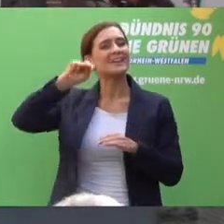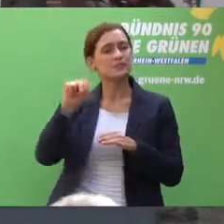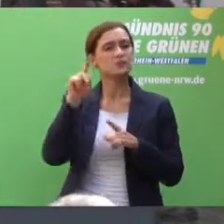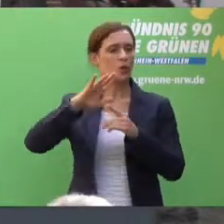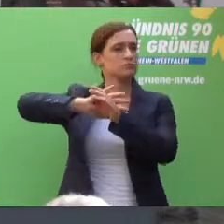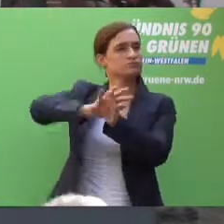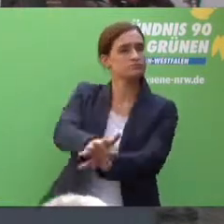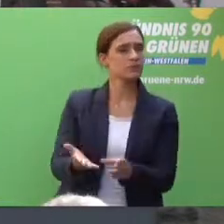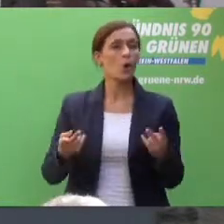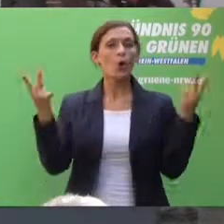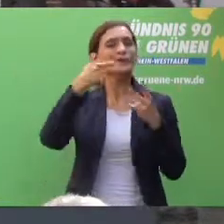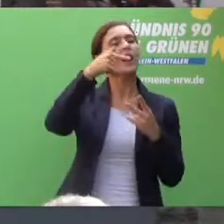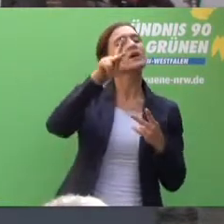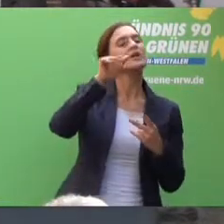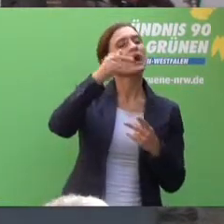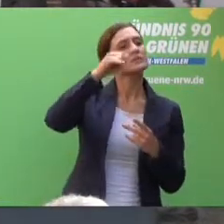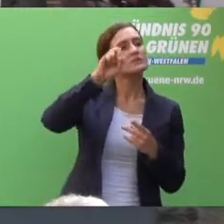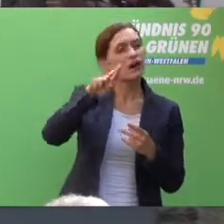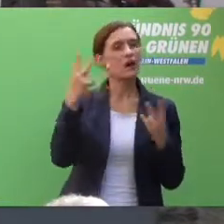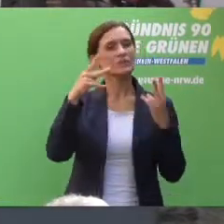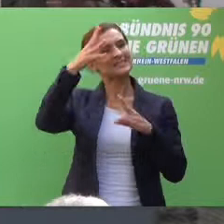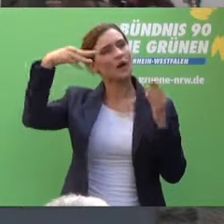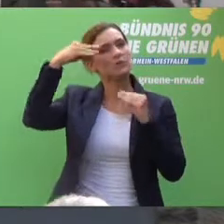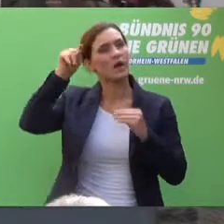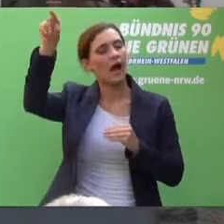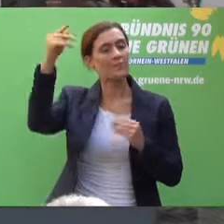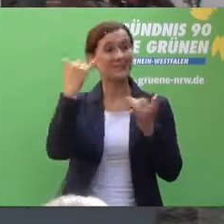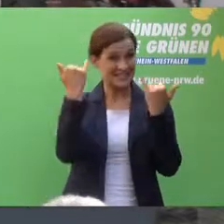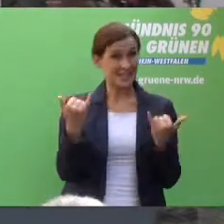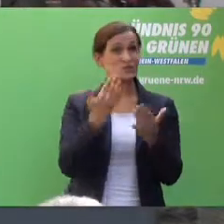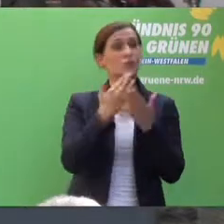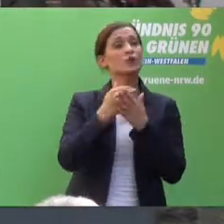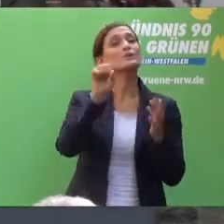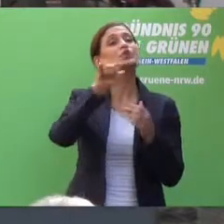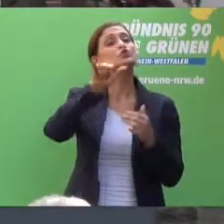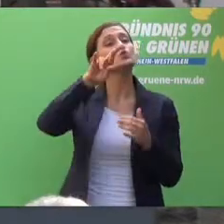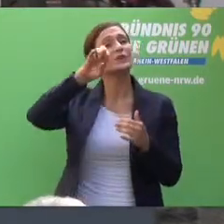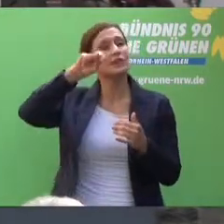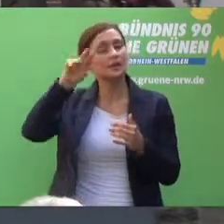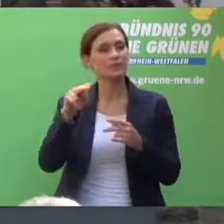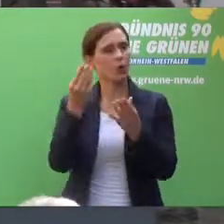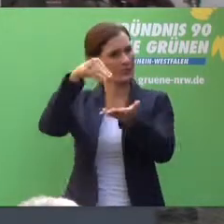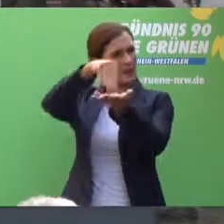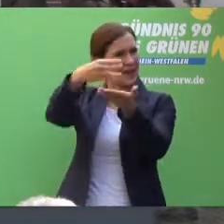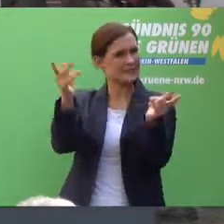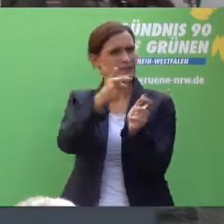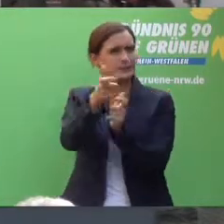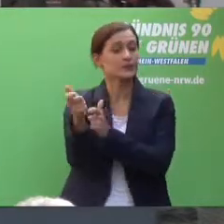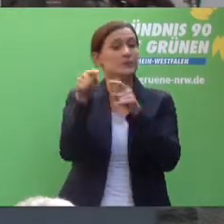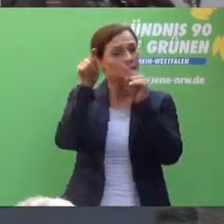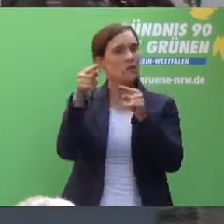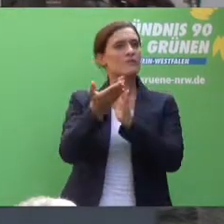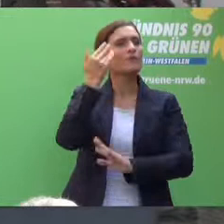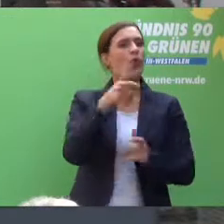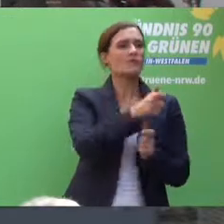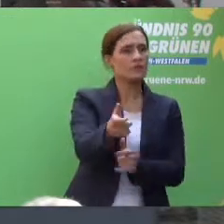Länder wie Katar und Saudi-Arabien, die in Syrien dabei sind, die Al-Nusra-Front, das sind diejenigen, die